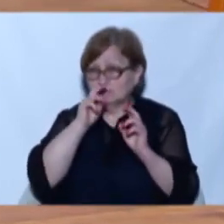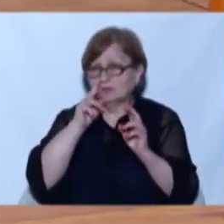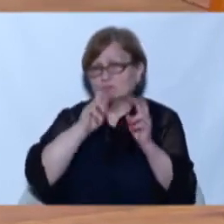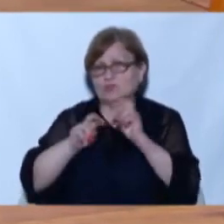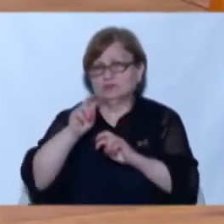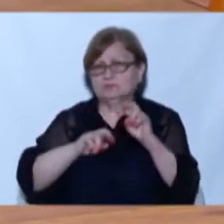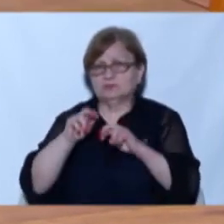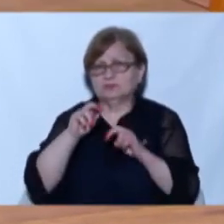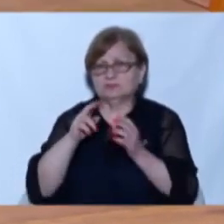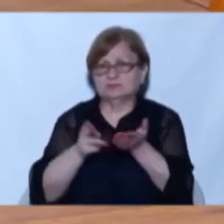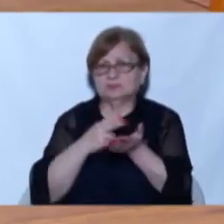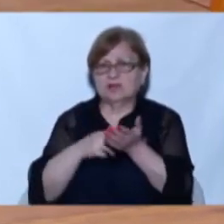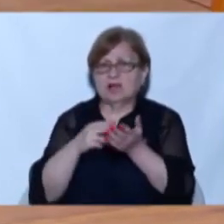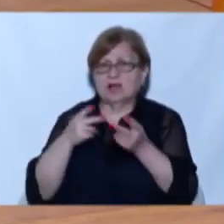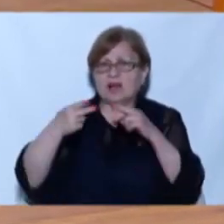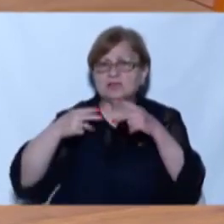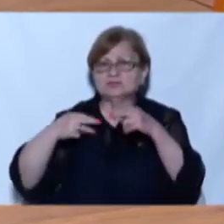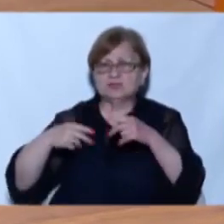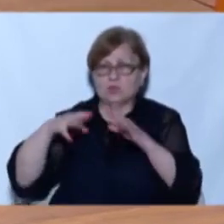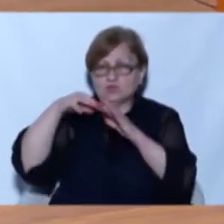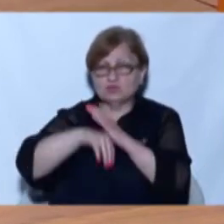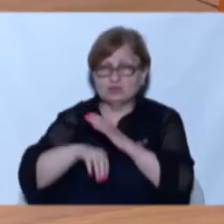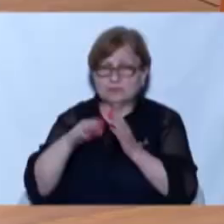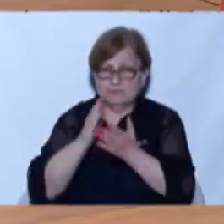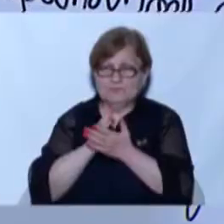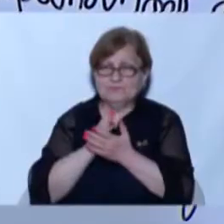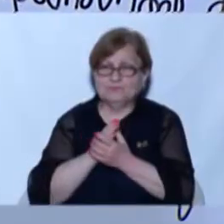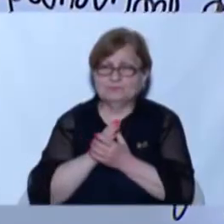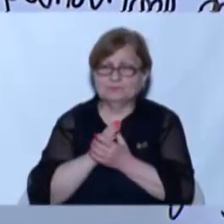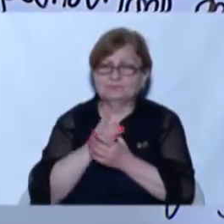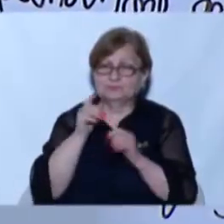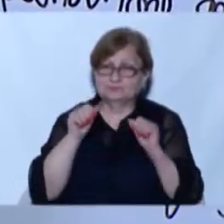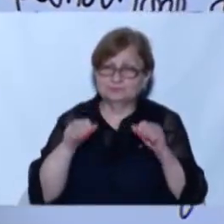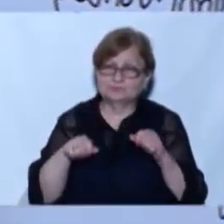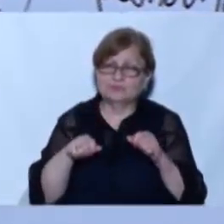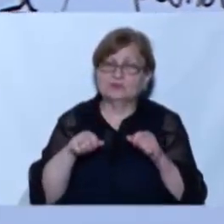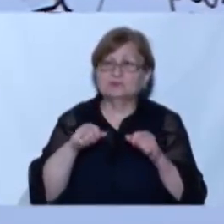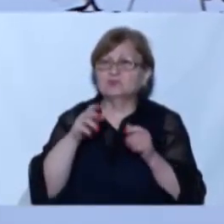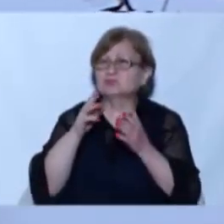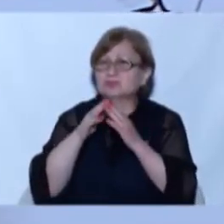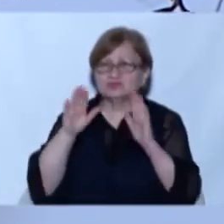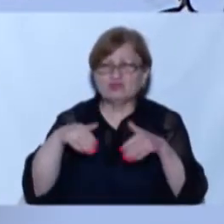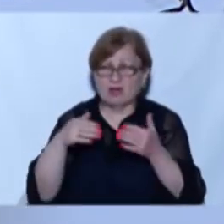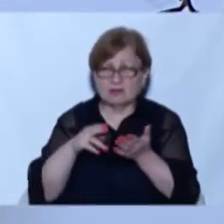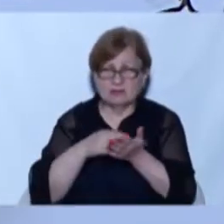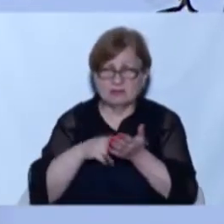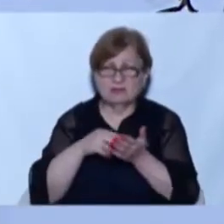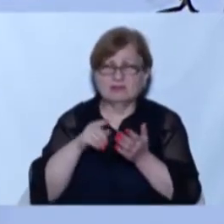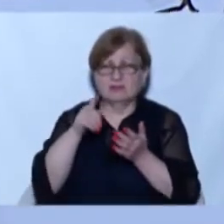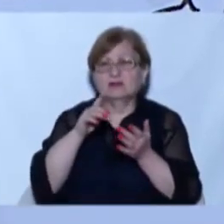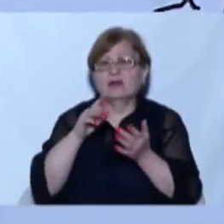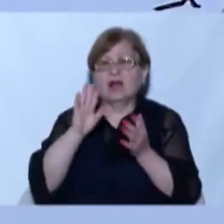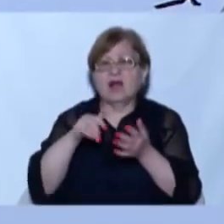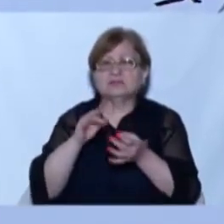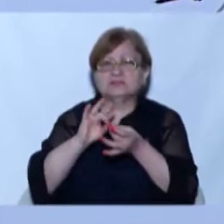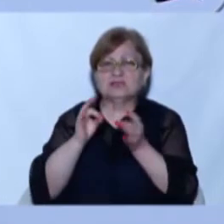თუ სახლში მსგავსი ლექსიკონი არ აღმოგაჩნდებათ, მაშინ თქვენ შეგიძლიათ შეხვიდეთ ლექსიკონების ელექტრონულ